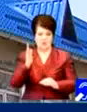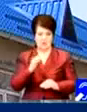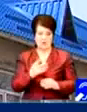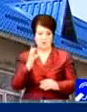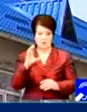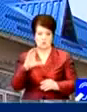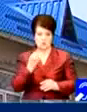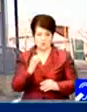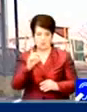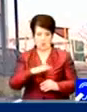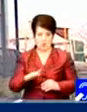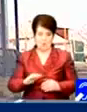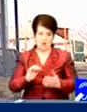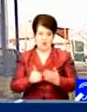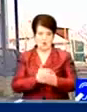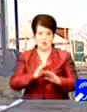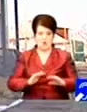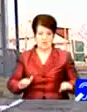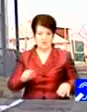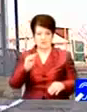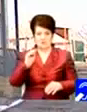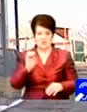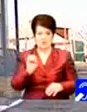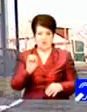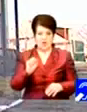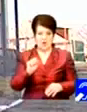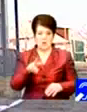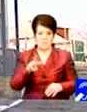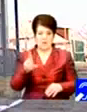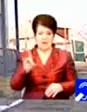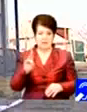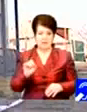de copii vor putea merge la noua grădiniță din Geamăna.